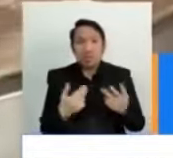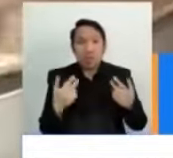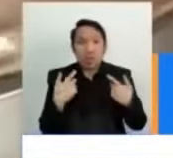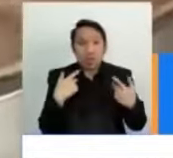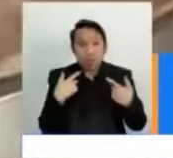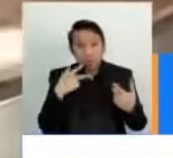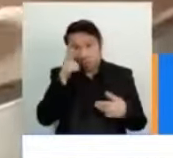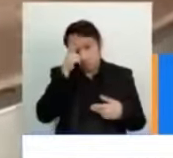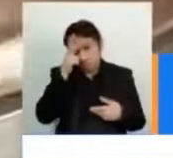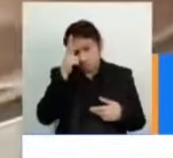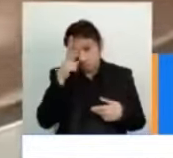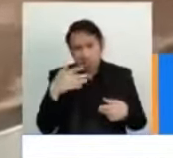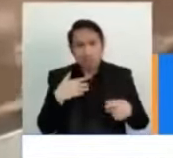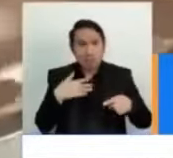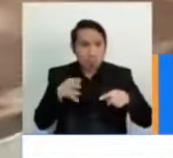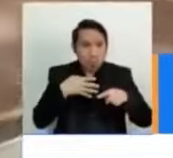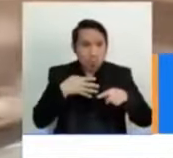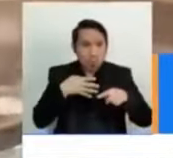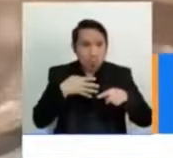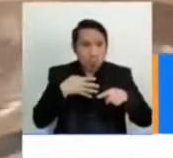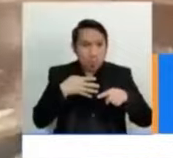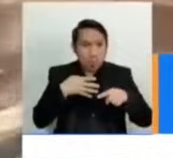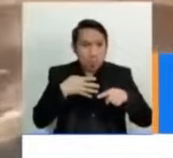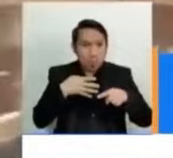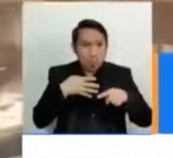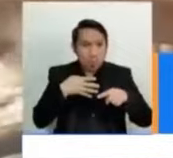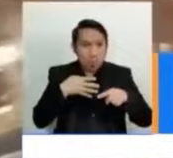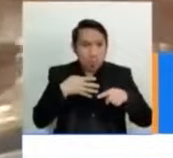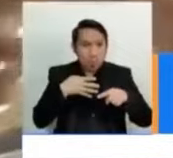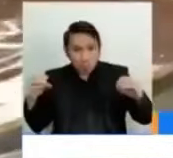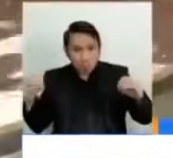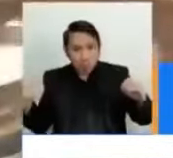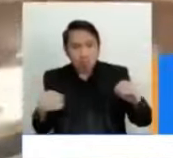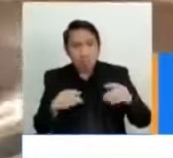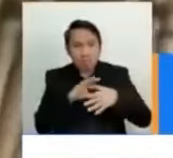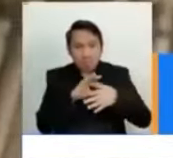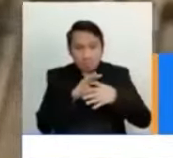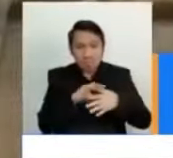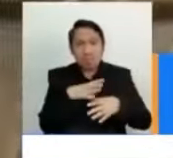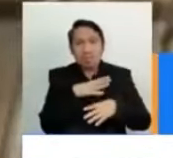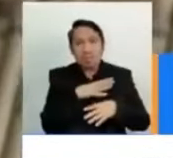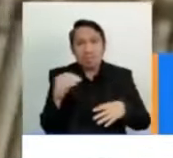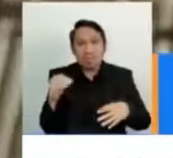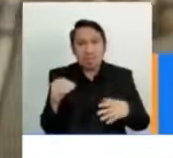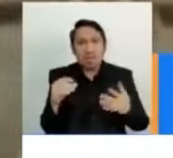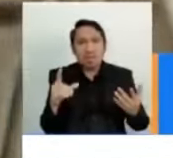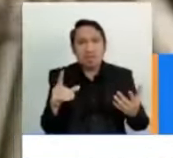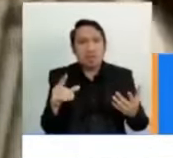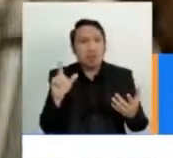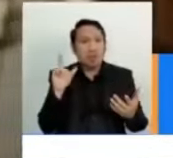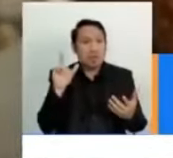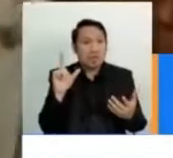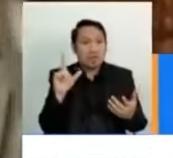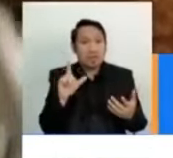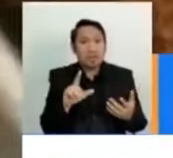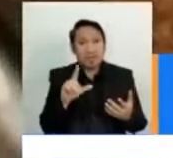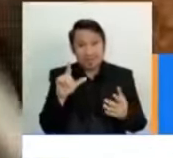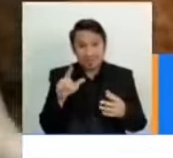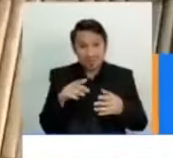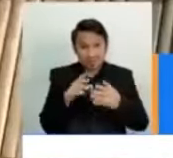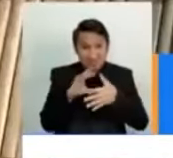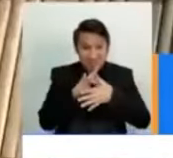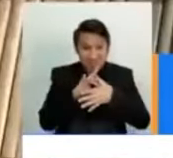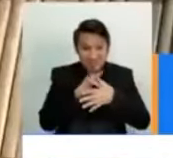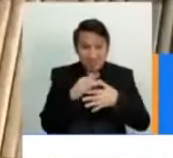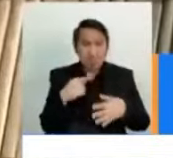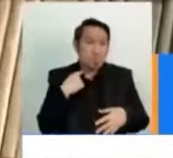barbecue, meron akong langgunisa. Okay. Meron din akong Paris Limpo. So, may Paris mga, Limpo? Oo, meron ganun. Pero pagka nagsawa